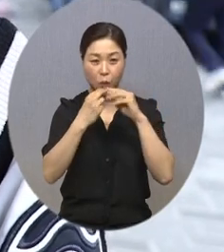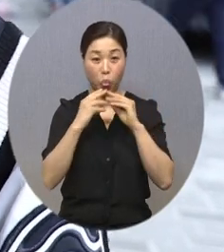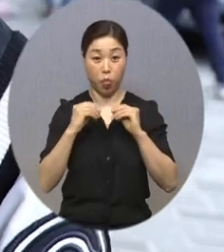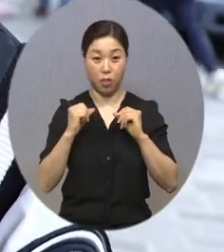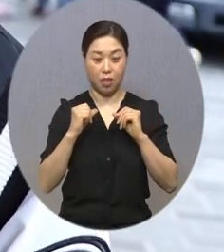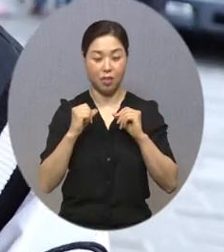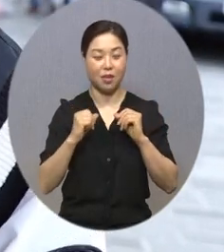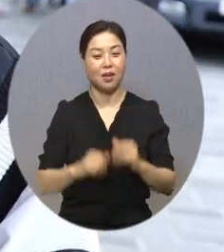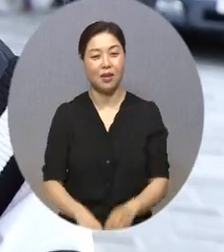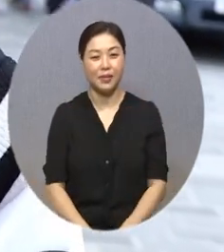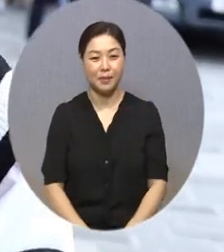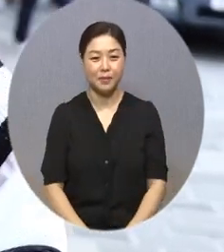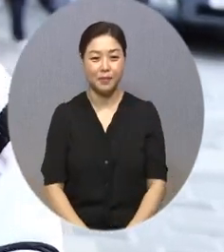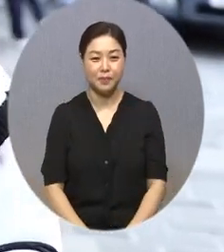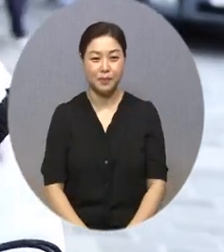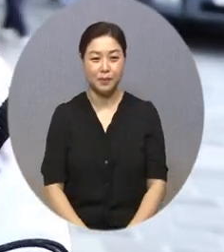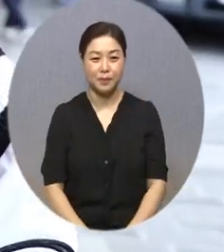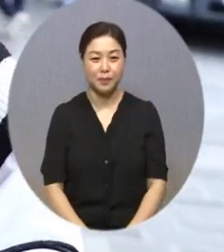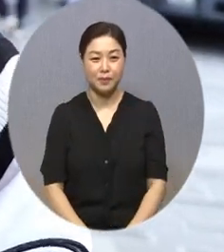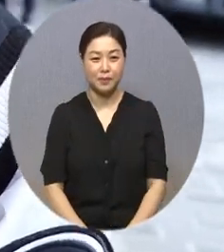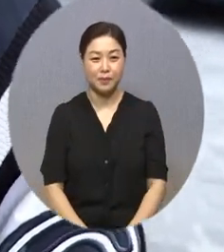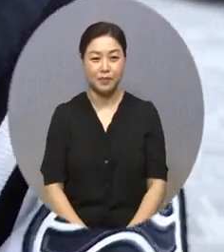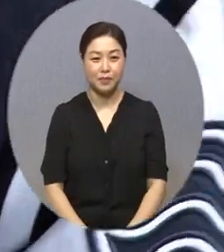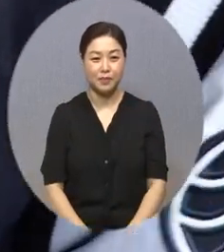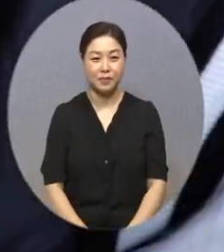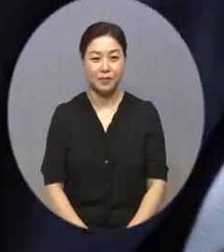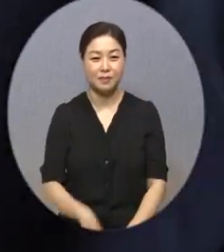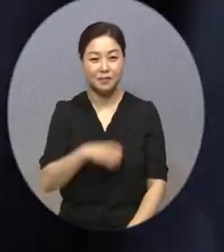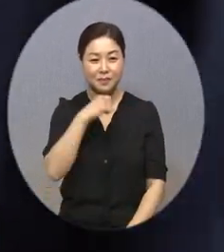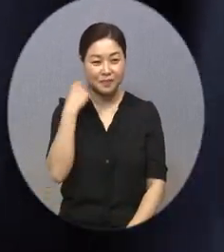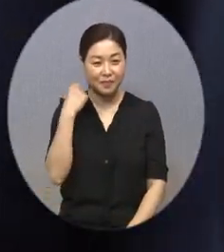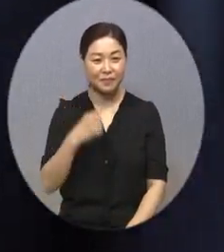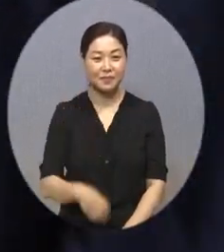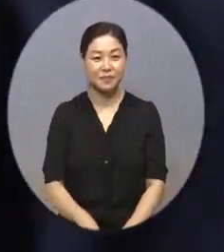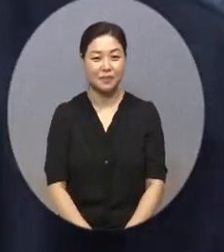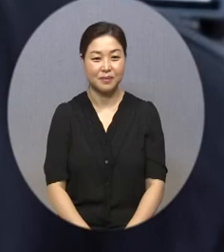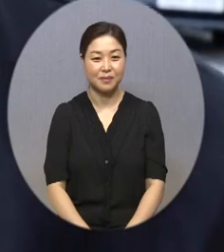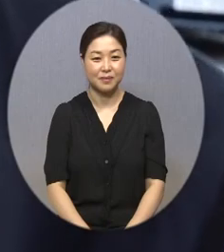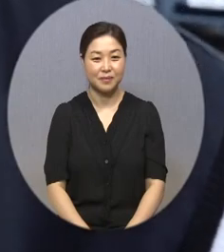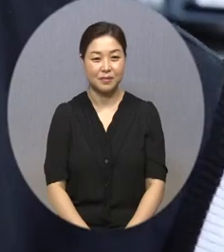없어진 거예요 그래가지고 음 할 수 있네